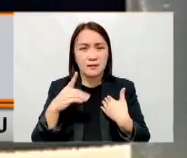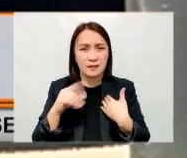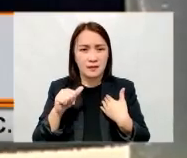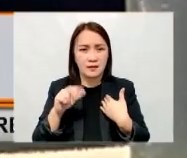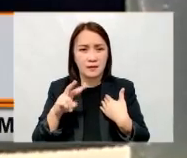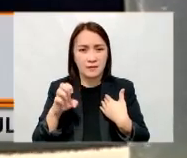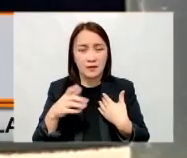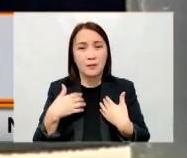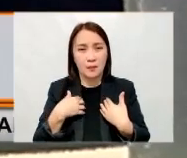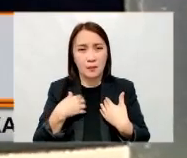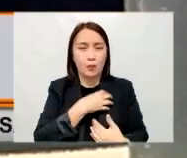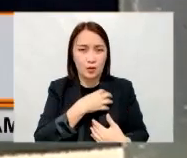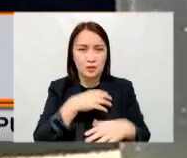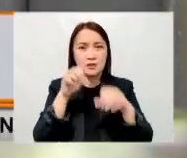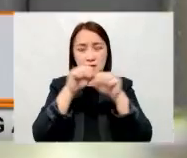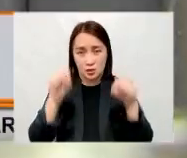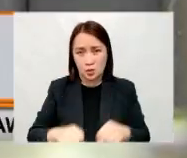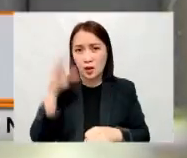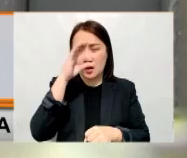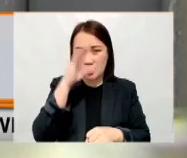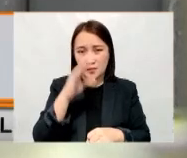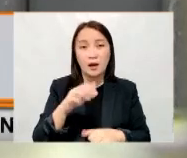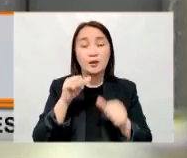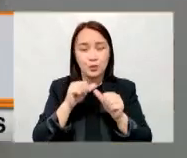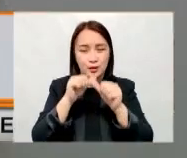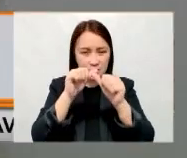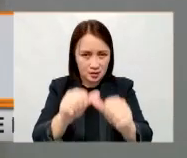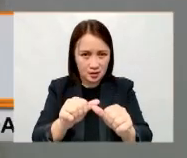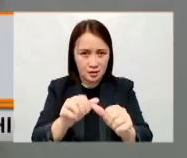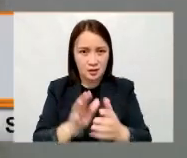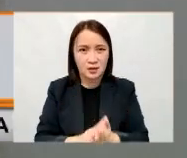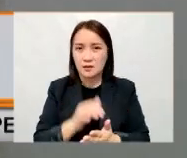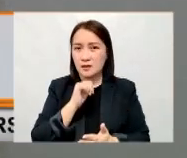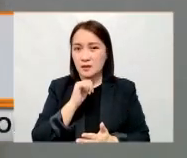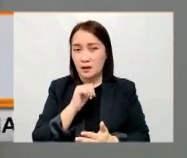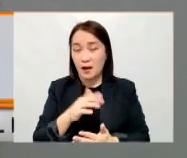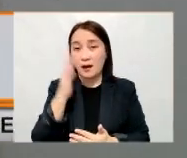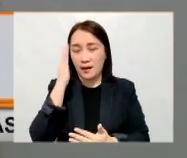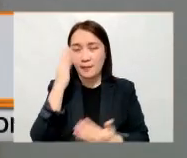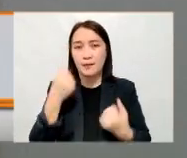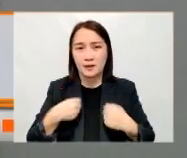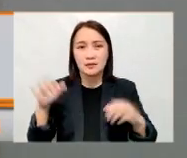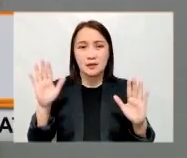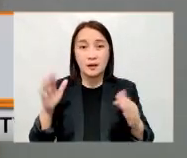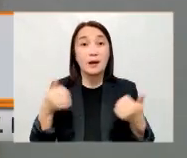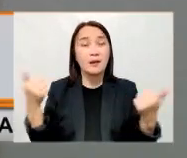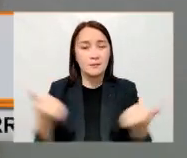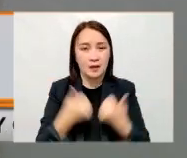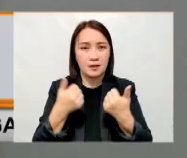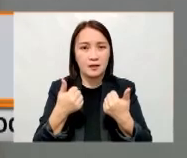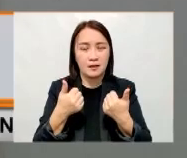station para sumuko kaya hindi siya huminto. Iginiit din ng suspect na aksidente ang nangyari. Mag-o-overtake po